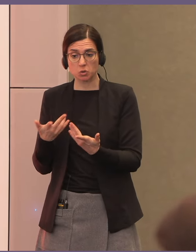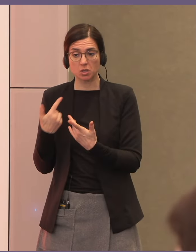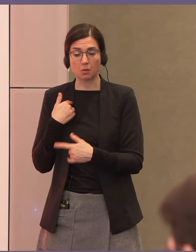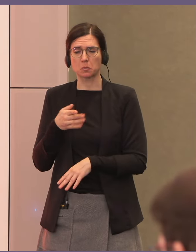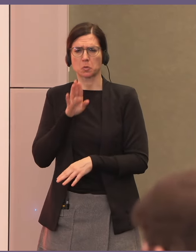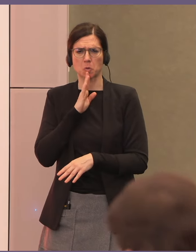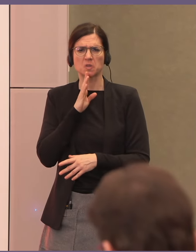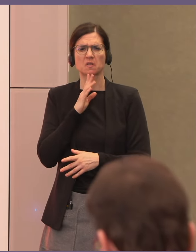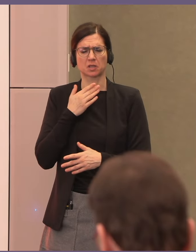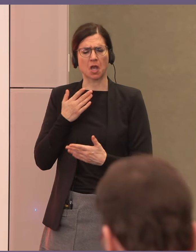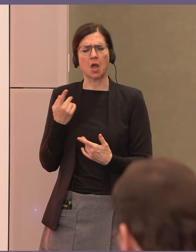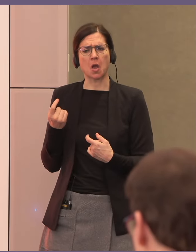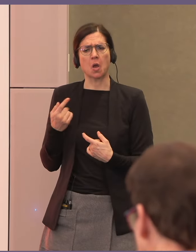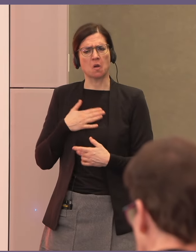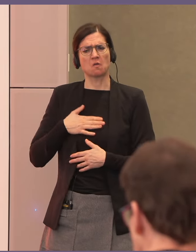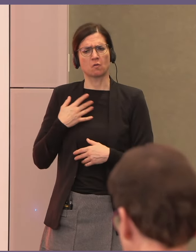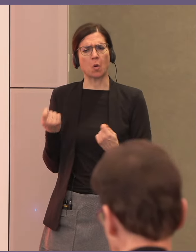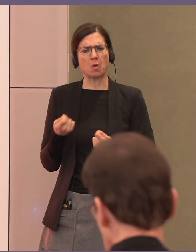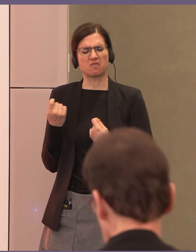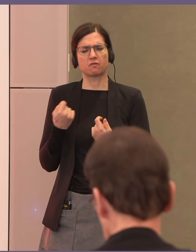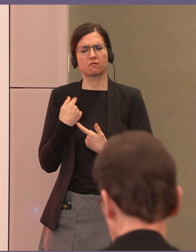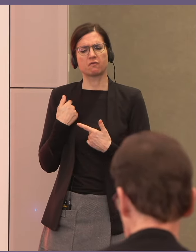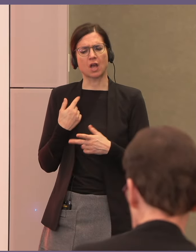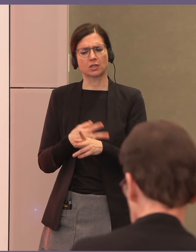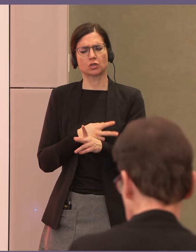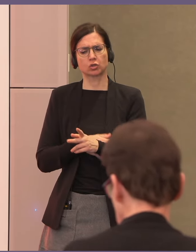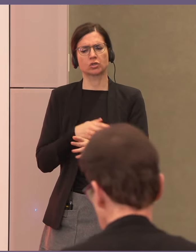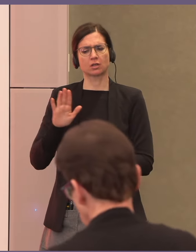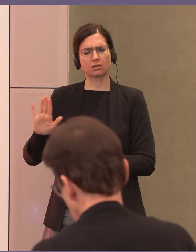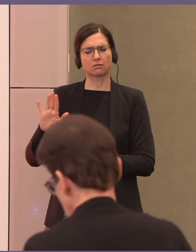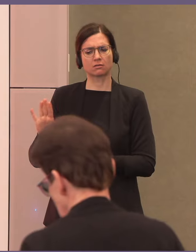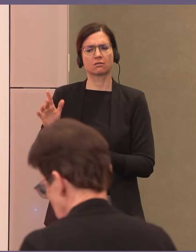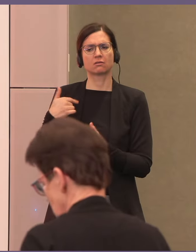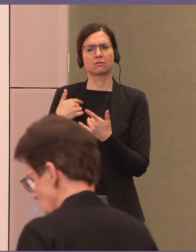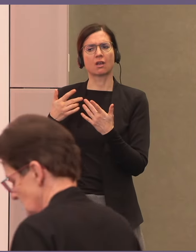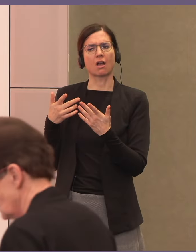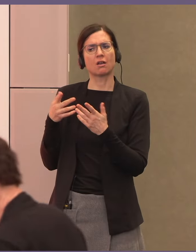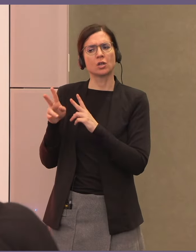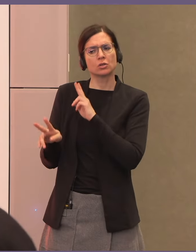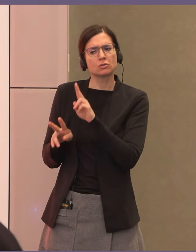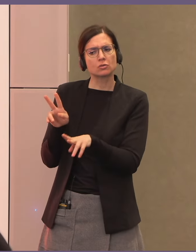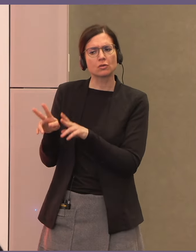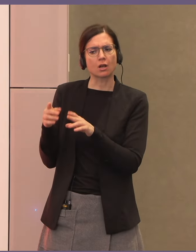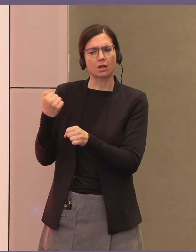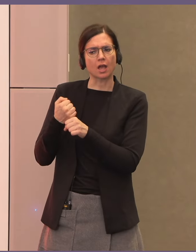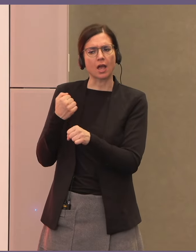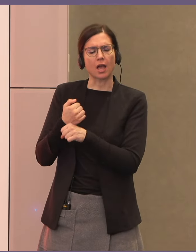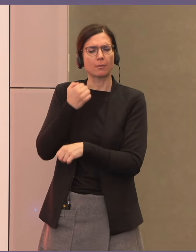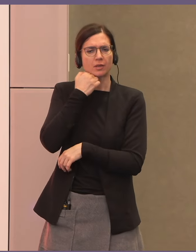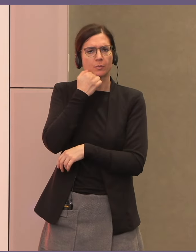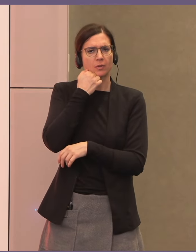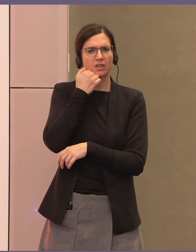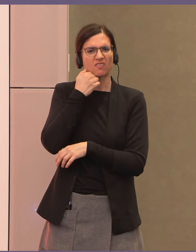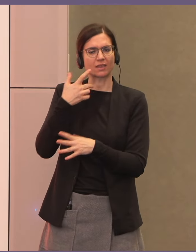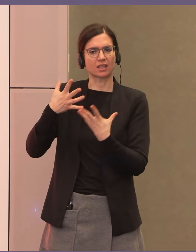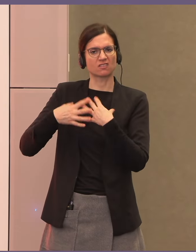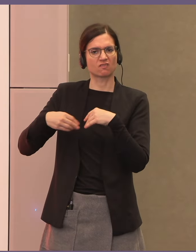konservativer Wohlfahrtsstaat, wo Reproduktions und Sorgearbeit primär als privates